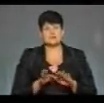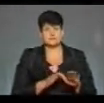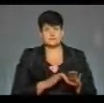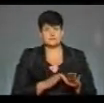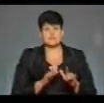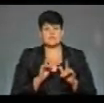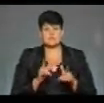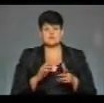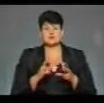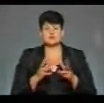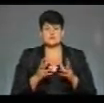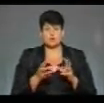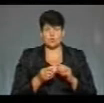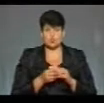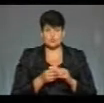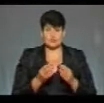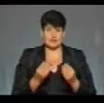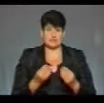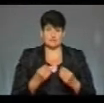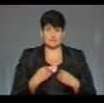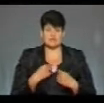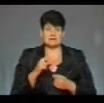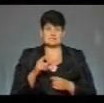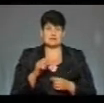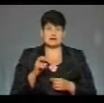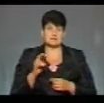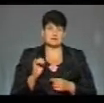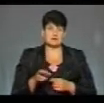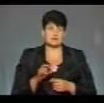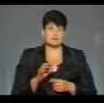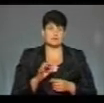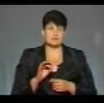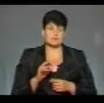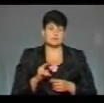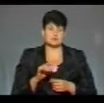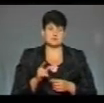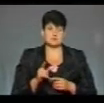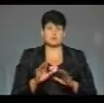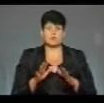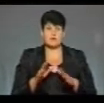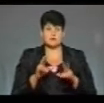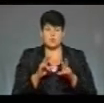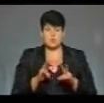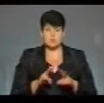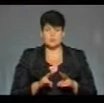Згідно заключення, яке видали Залізняку Ользі, на момент огляду,